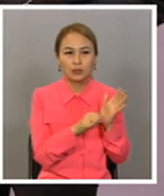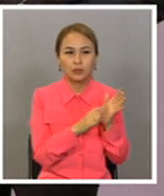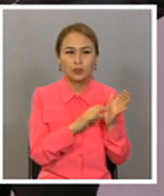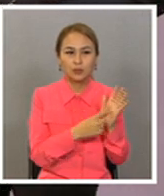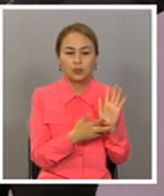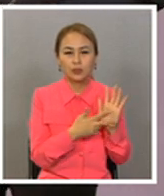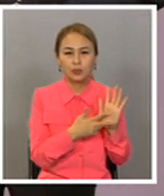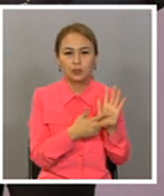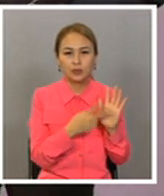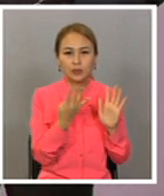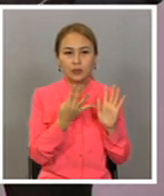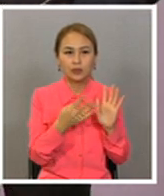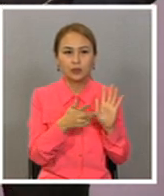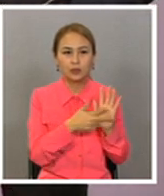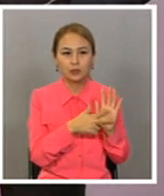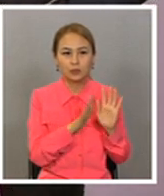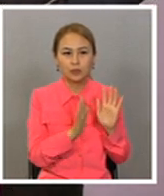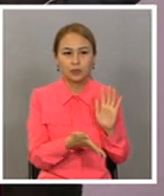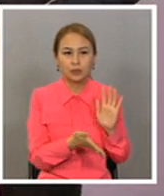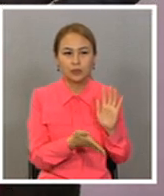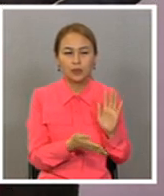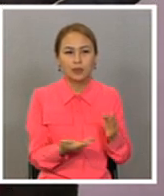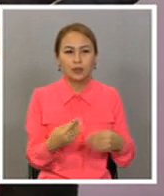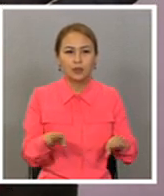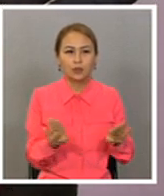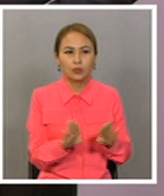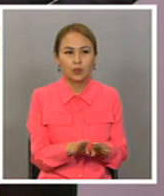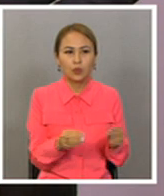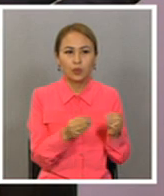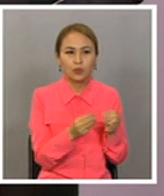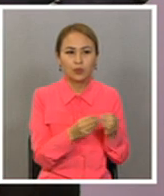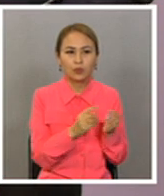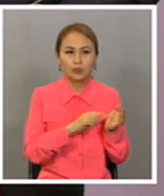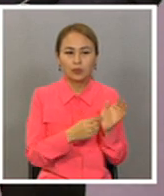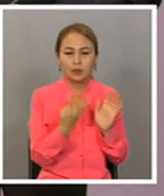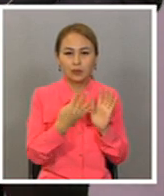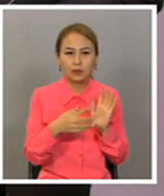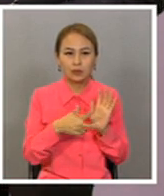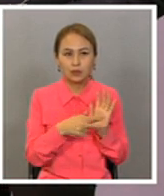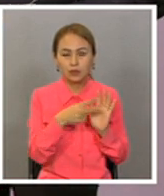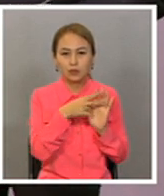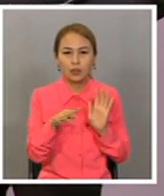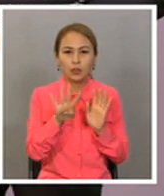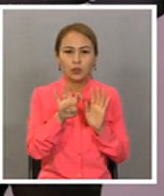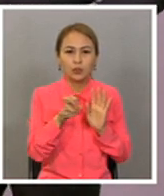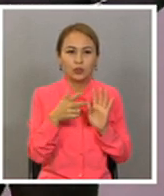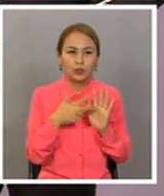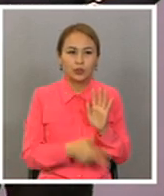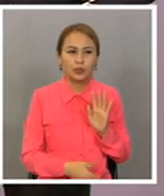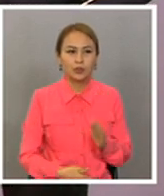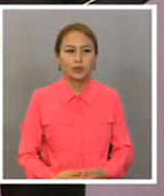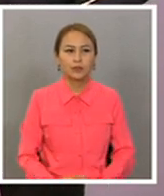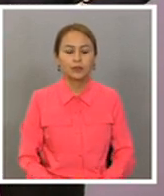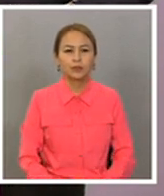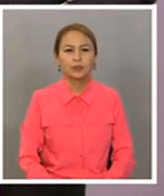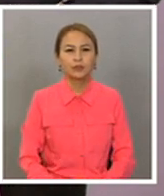көбейтіндісі 48-ге тең. Енді 10-ды 48-ге көбейтсек, нәтижеміз